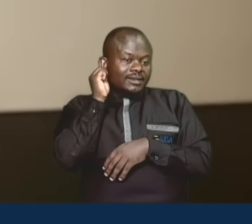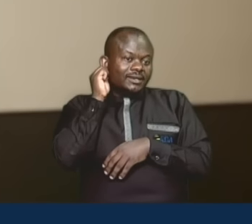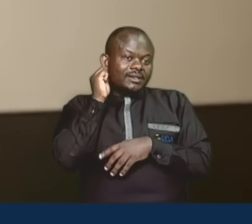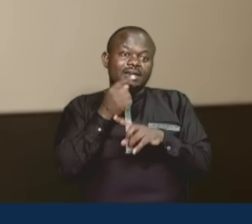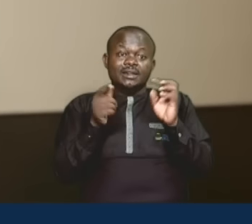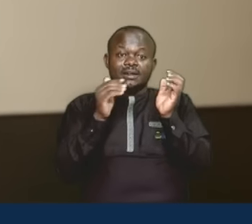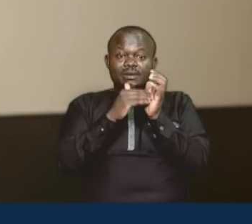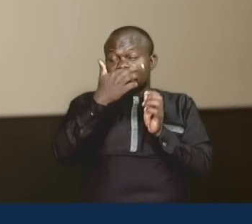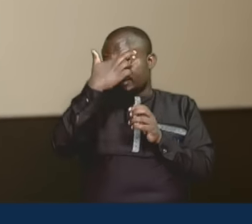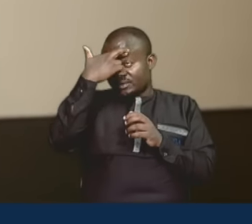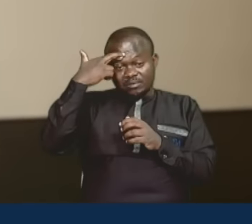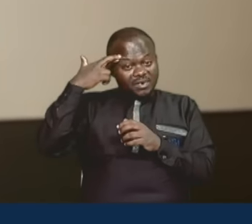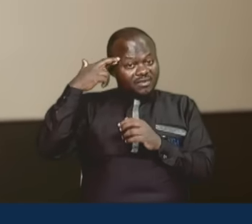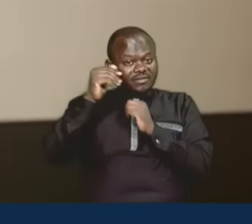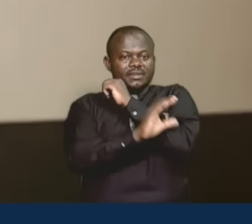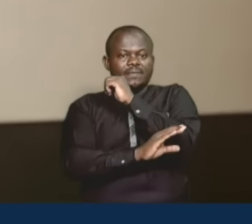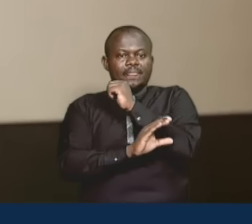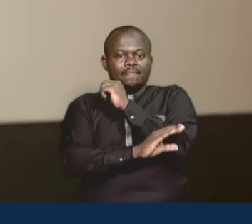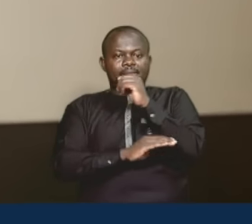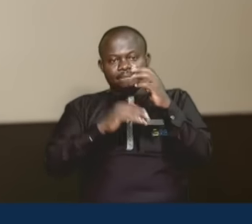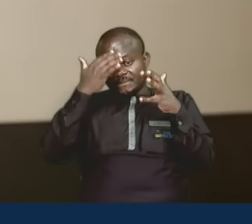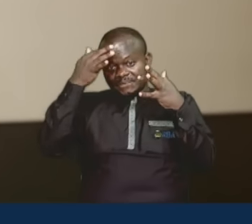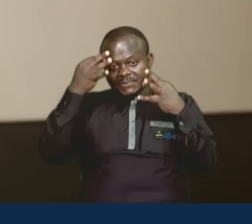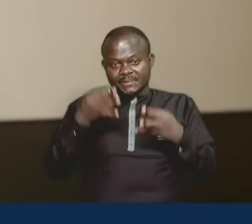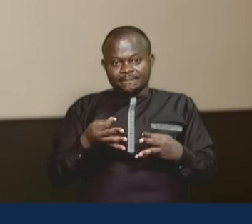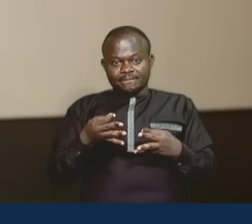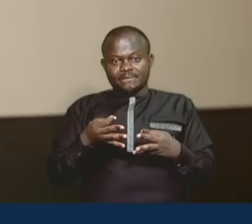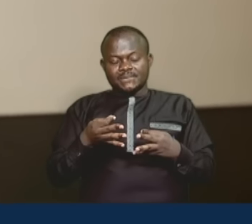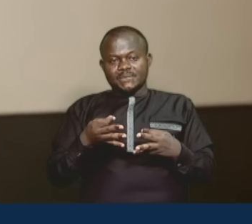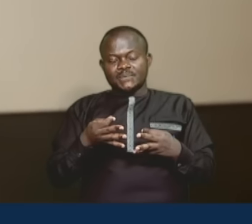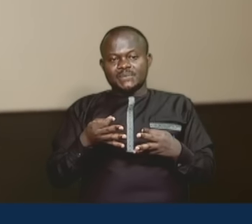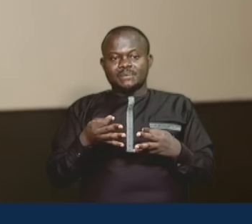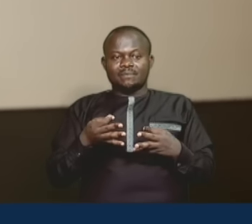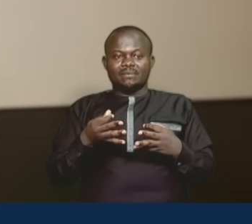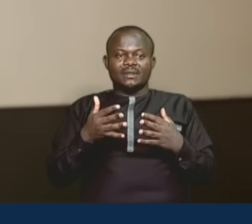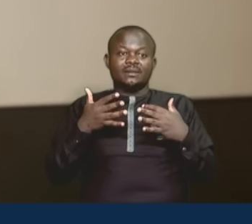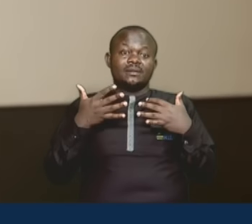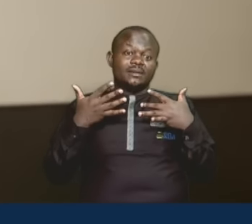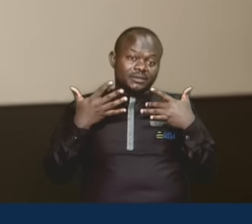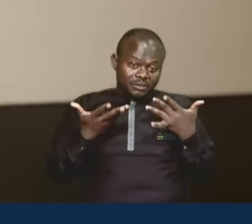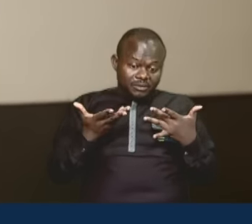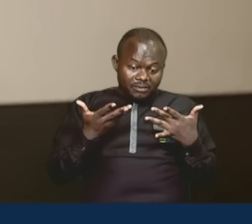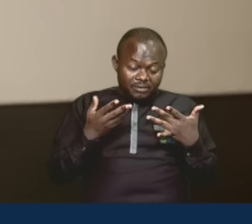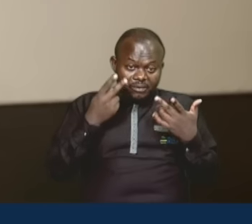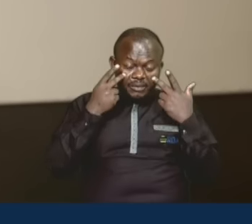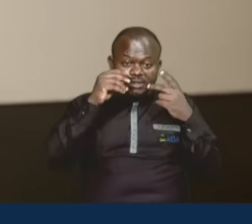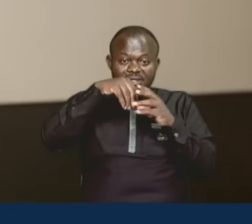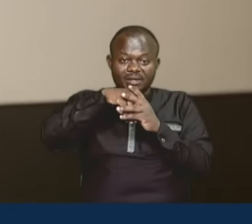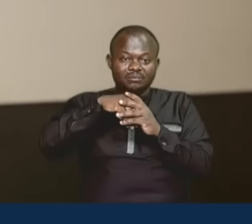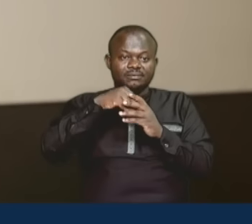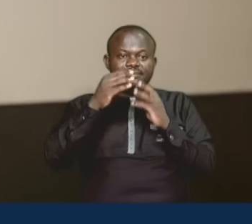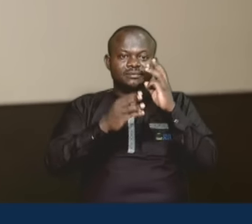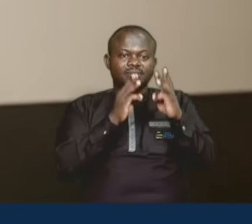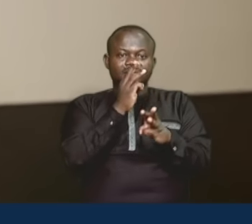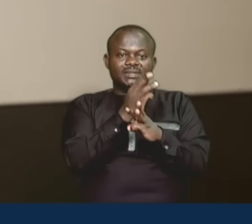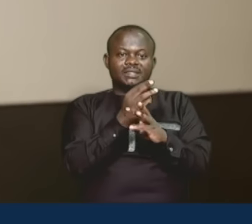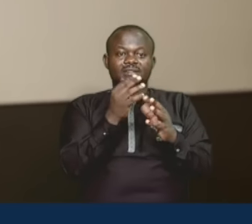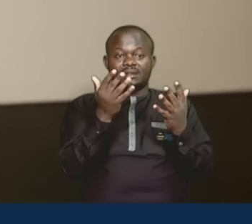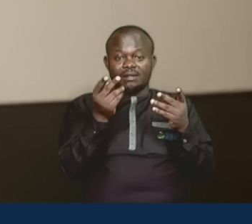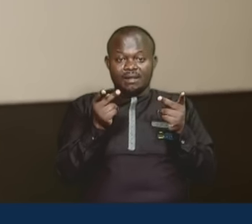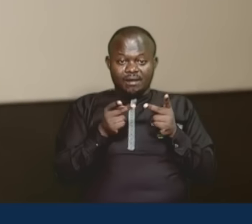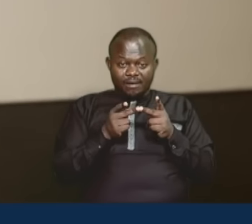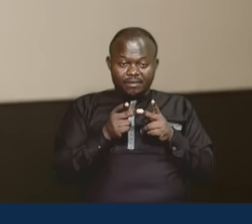nayo mpamvu igihugu cyafashe icyemezo cyo kubishyira mu murage w'isi, aho